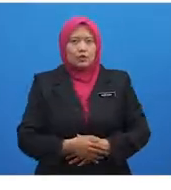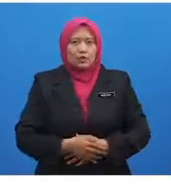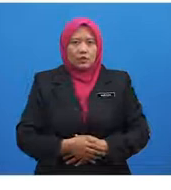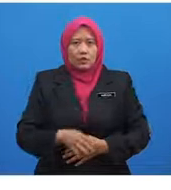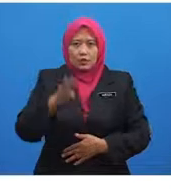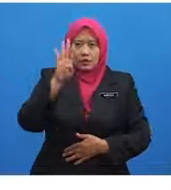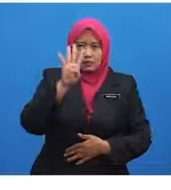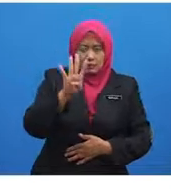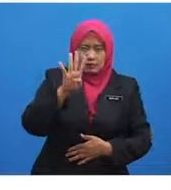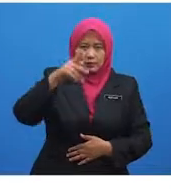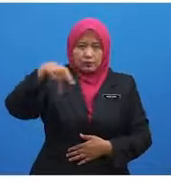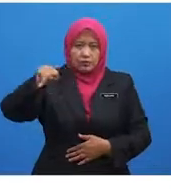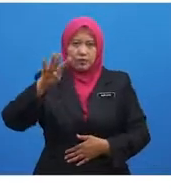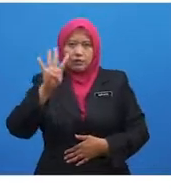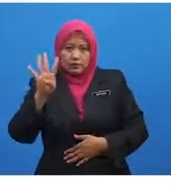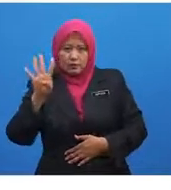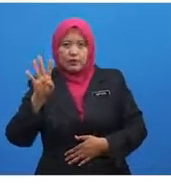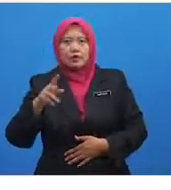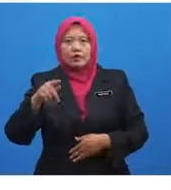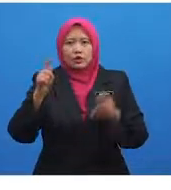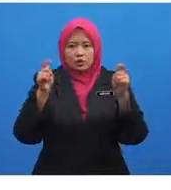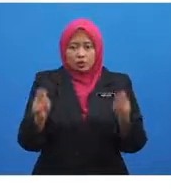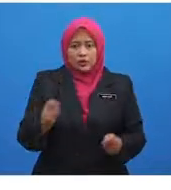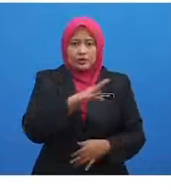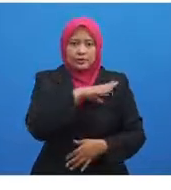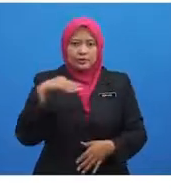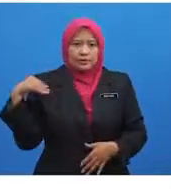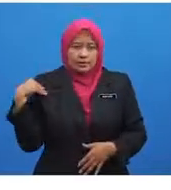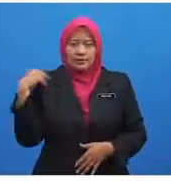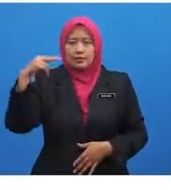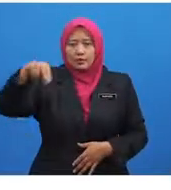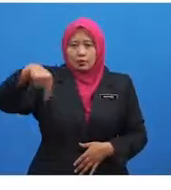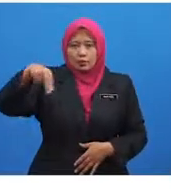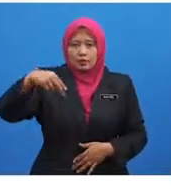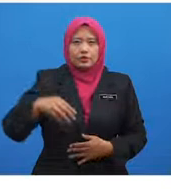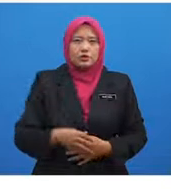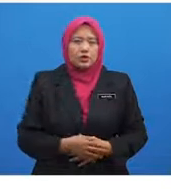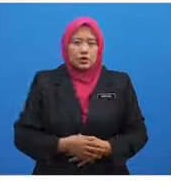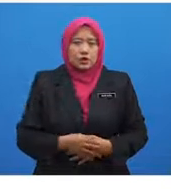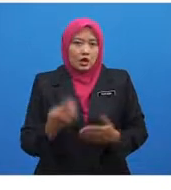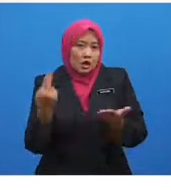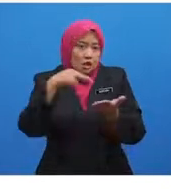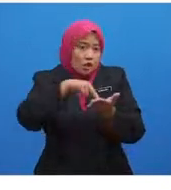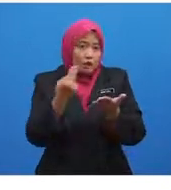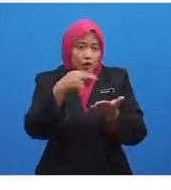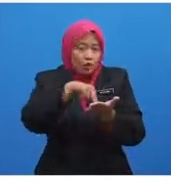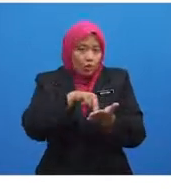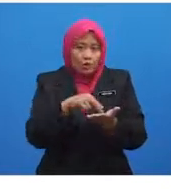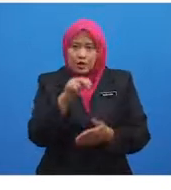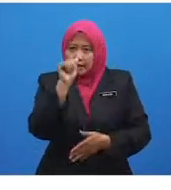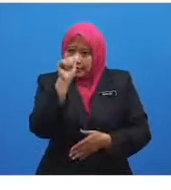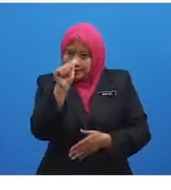44 tukang dan utas. Di sini, kita dapat lihat huruf A atau vokal